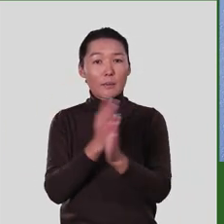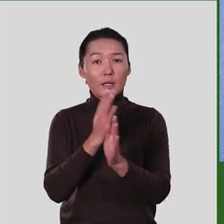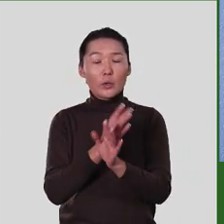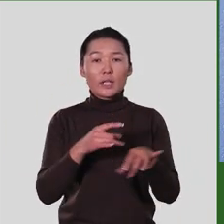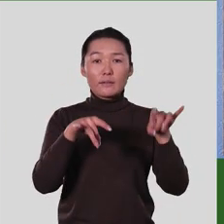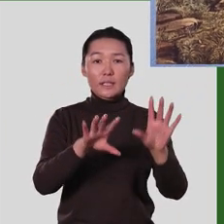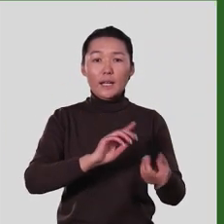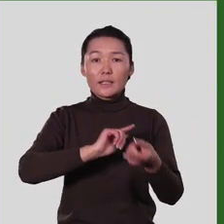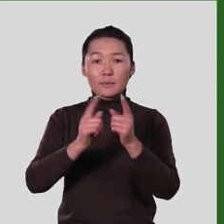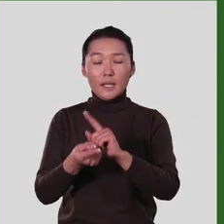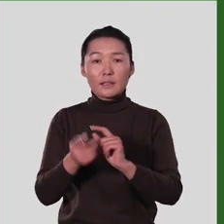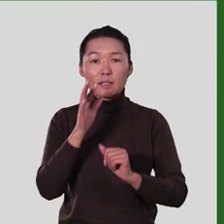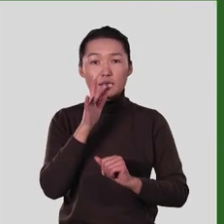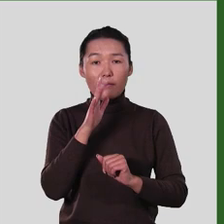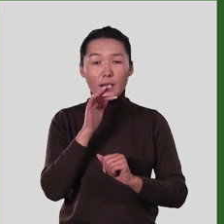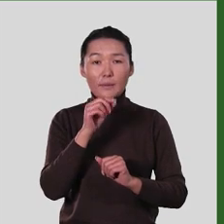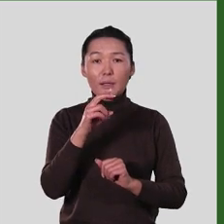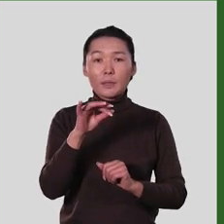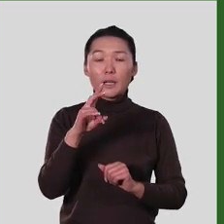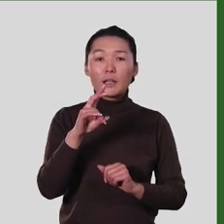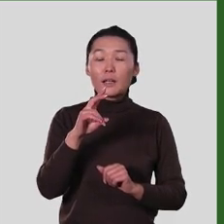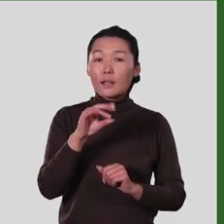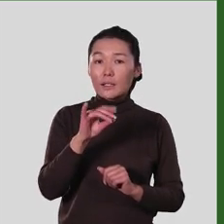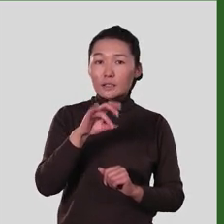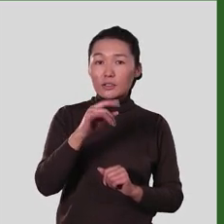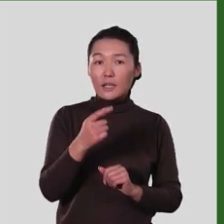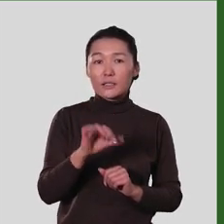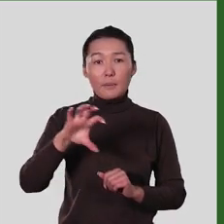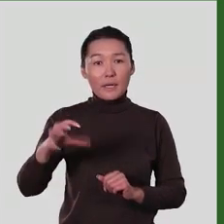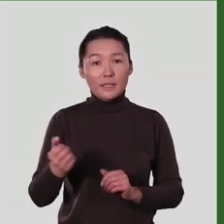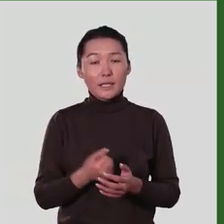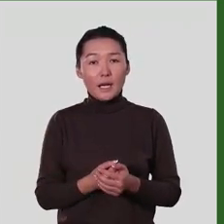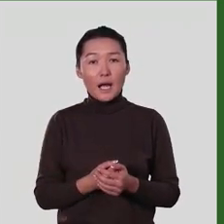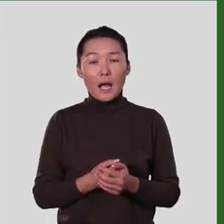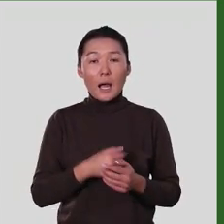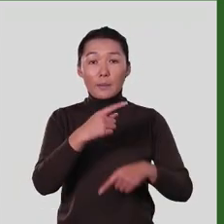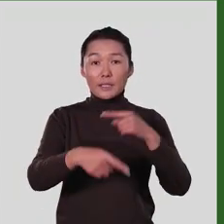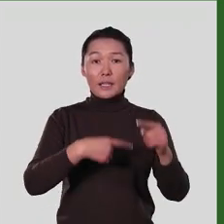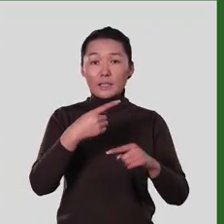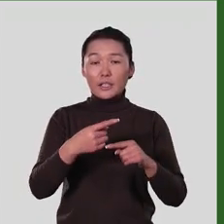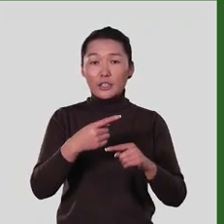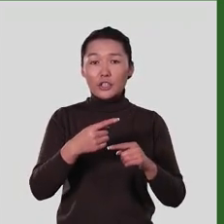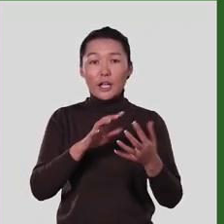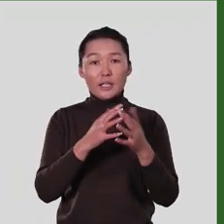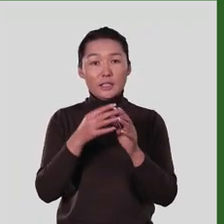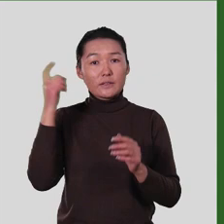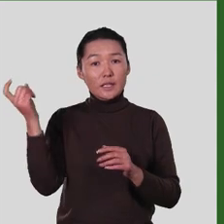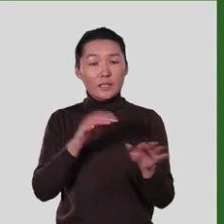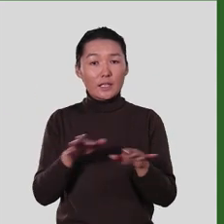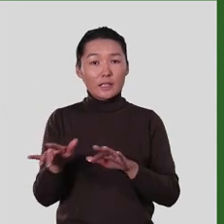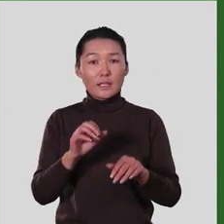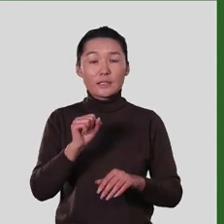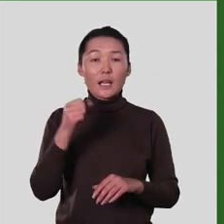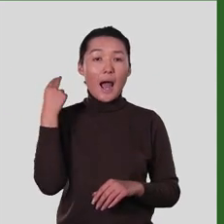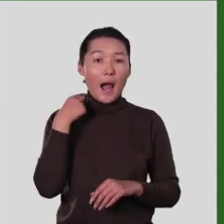Австралии изменилась со временем колонизации материка и при дальнейшей хозяйственной деятельности англо-австралийцев.